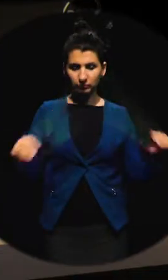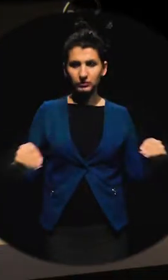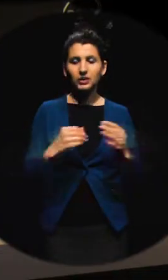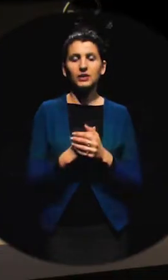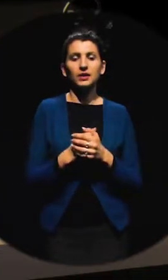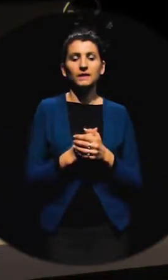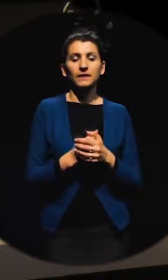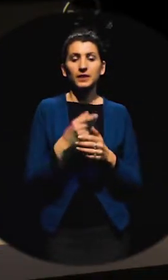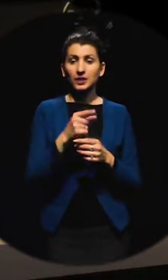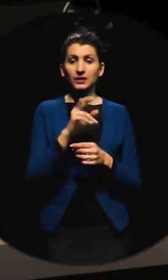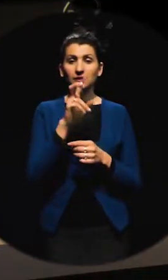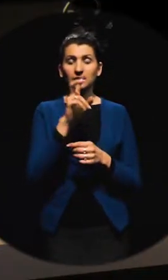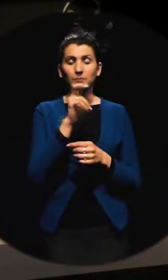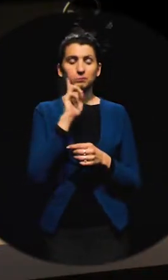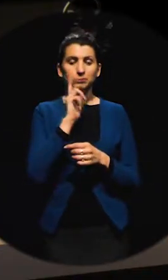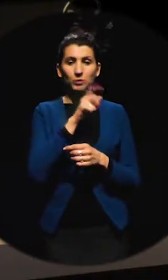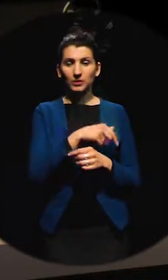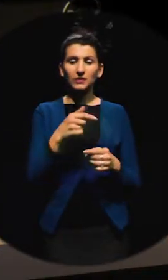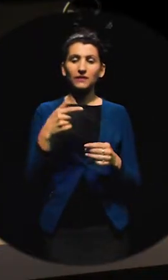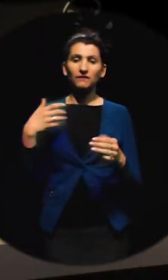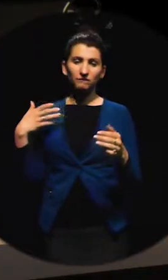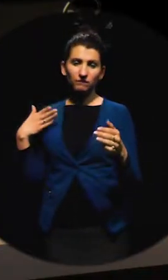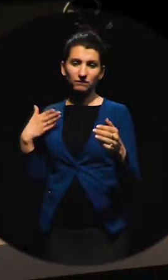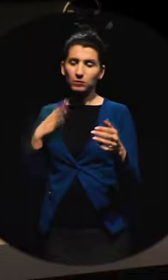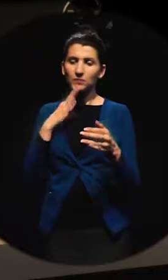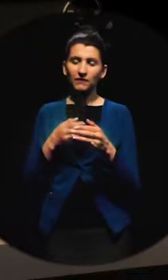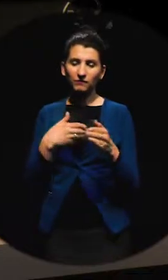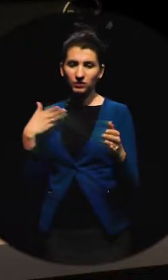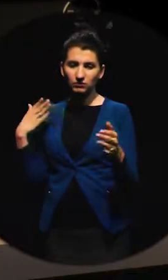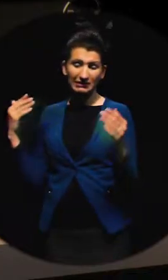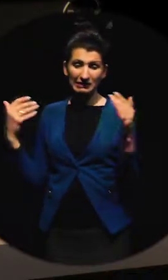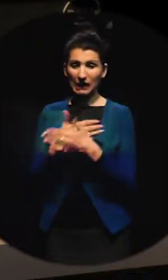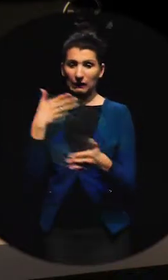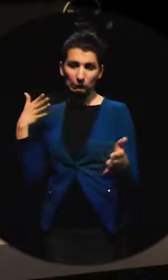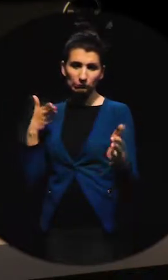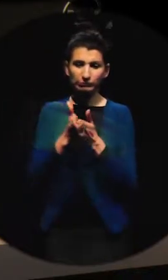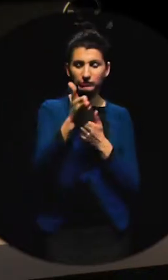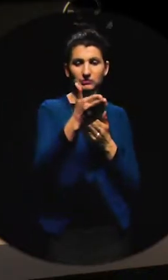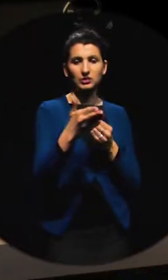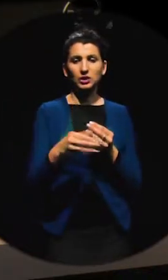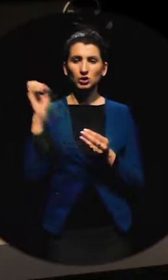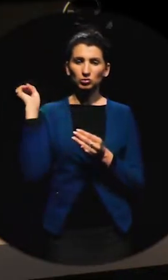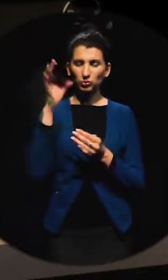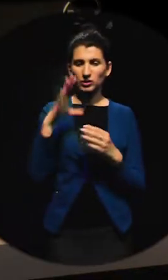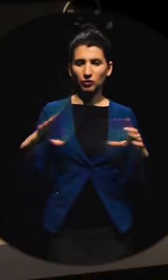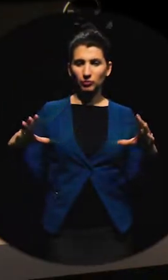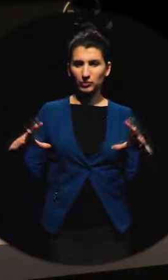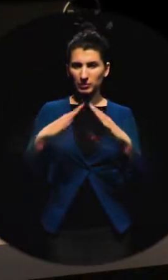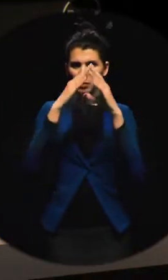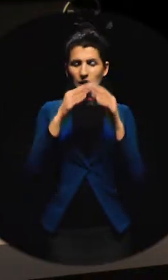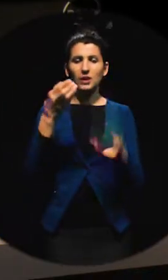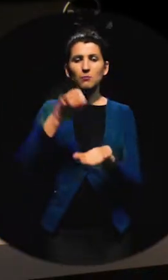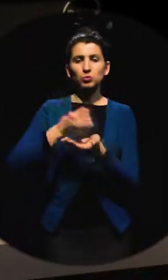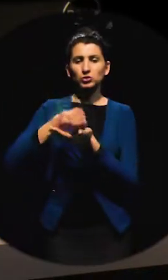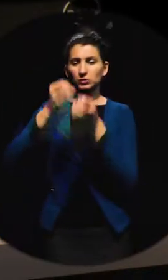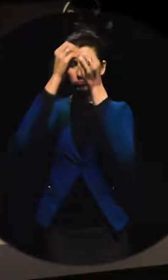rozpędem i też wymachując protezą nogi nad głową, rzucał w tę piramidę. Oczywiście te puszki się